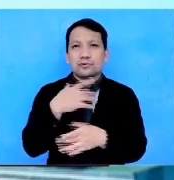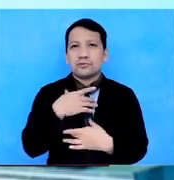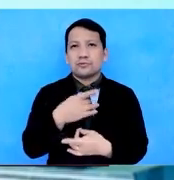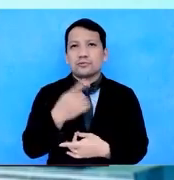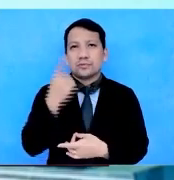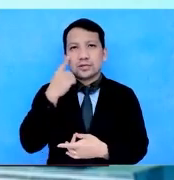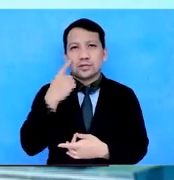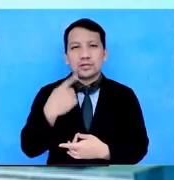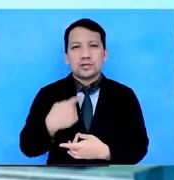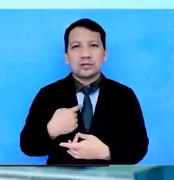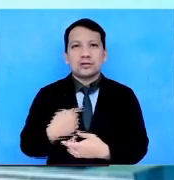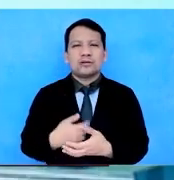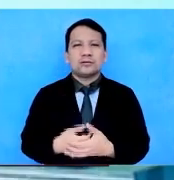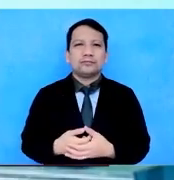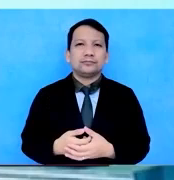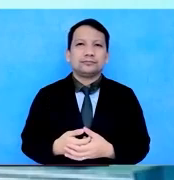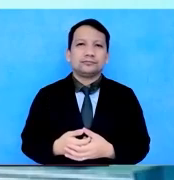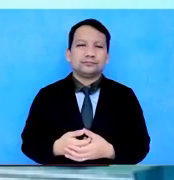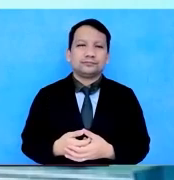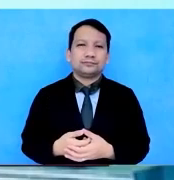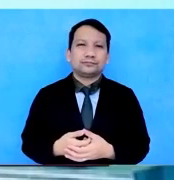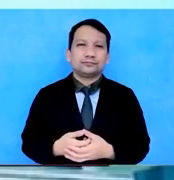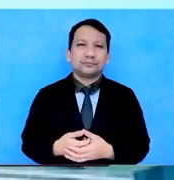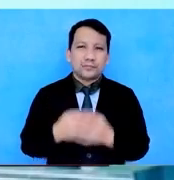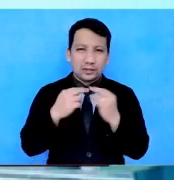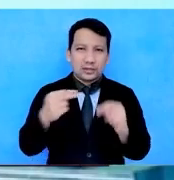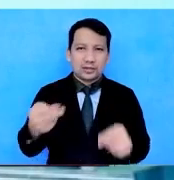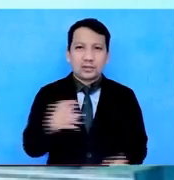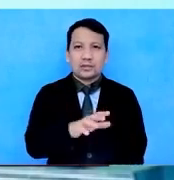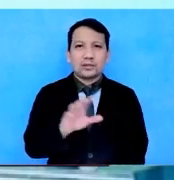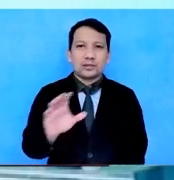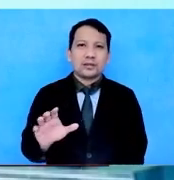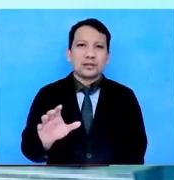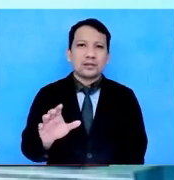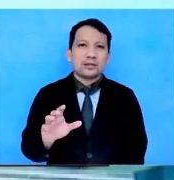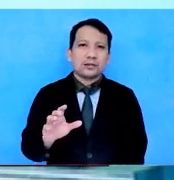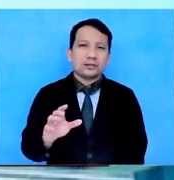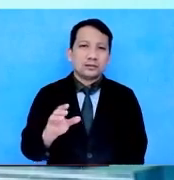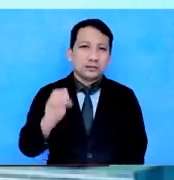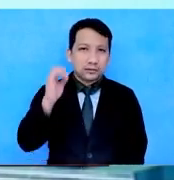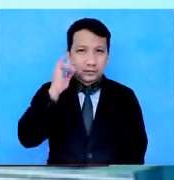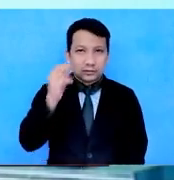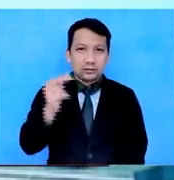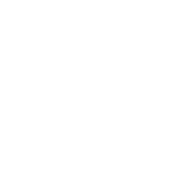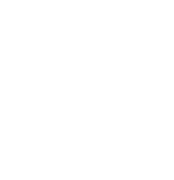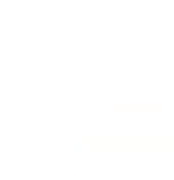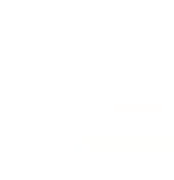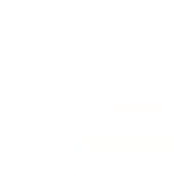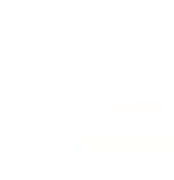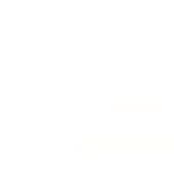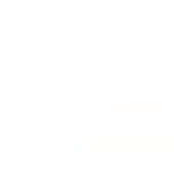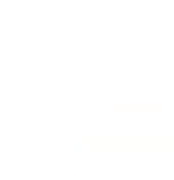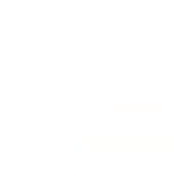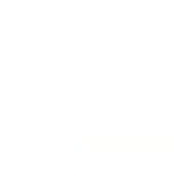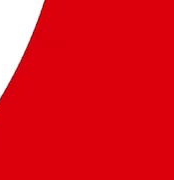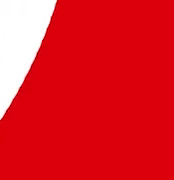me. Nagbabalita mula sa Frontline, Ian Suyu, News 5.